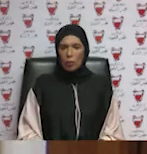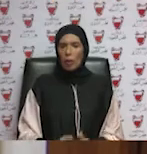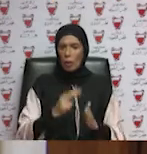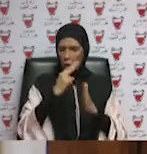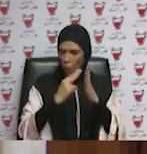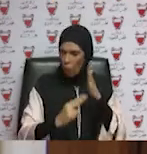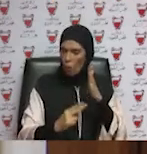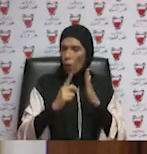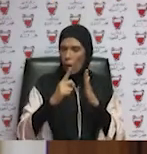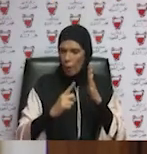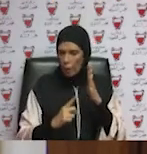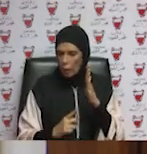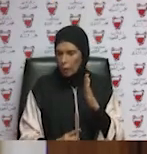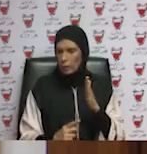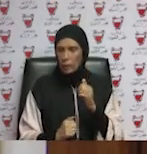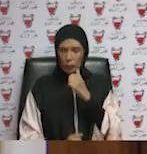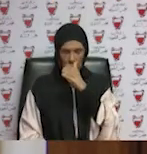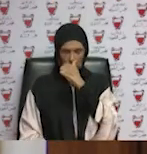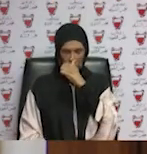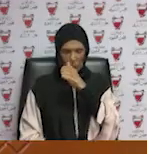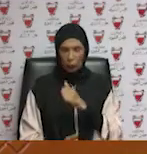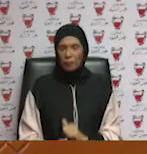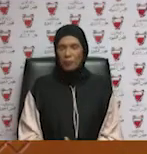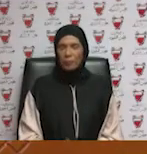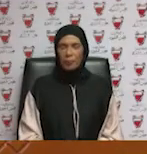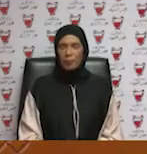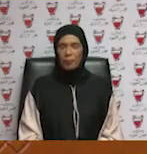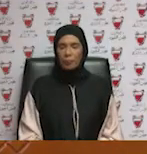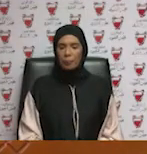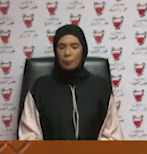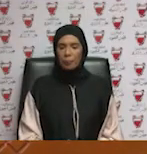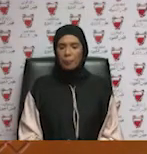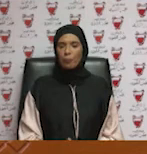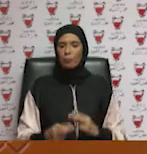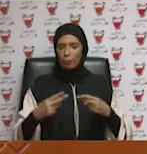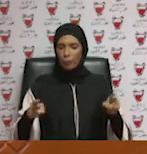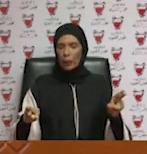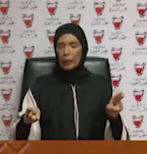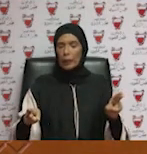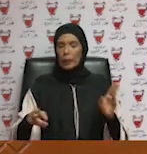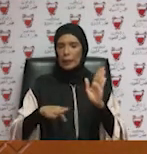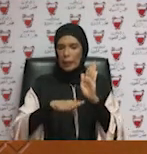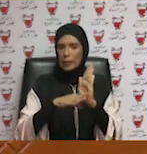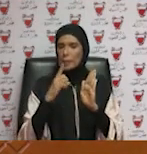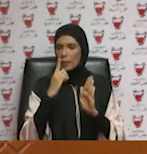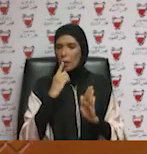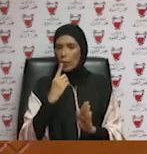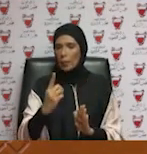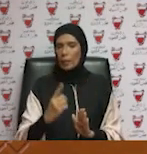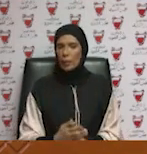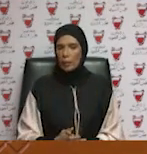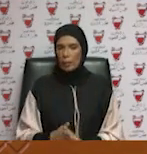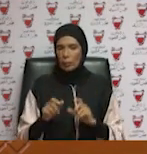على مثل هذه الحالات أن يكون تجديد ترخيص لمدة سنة واحدة.